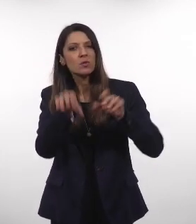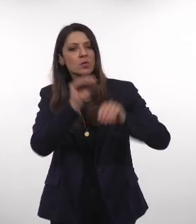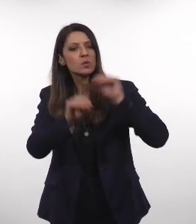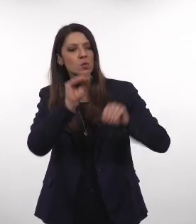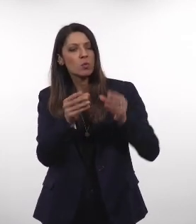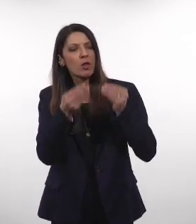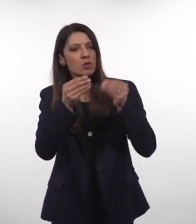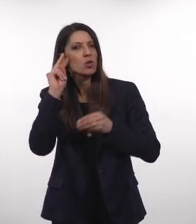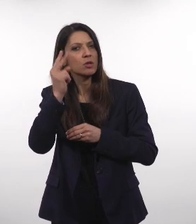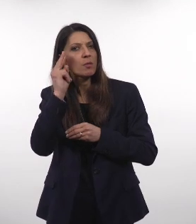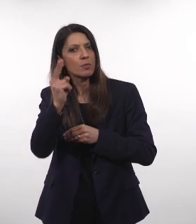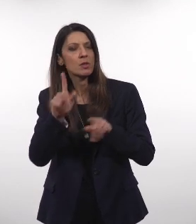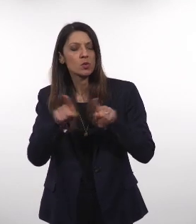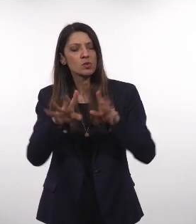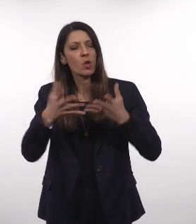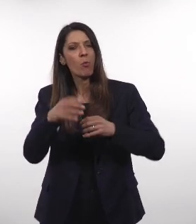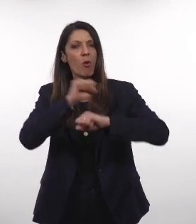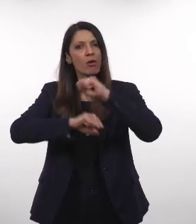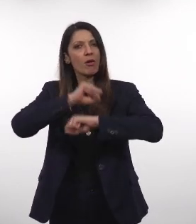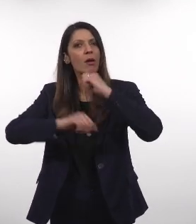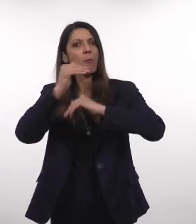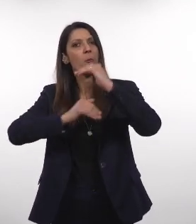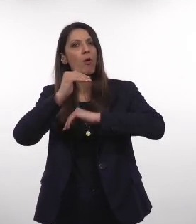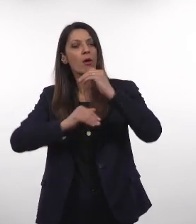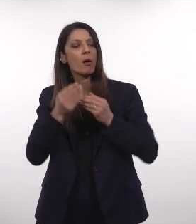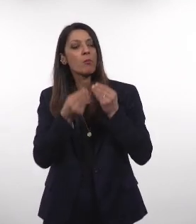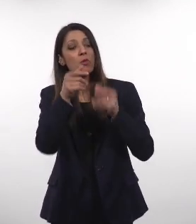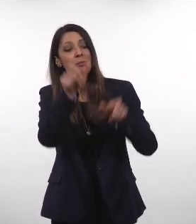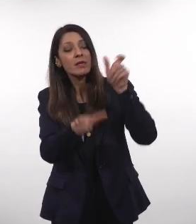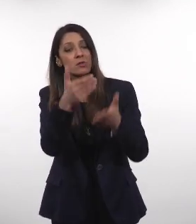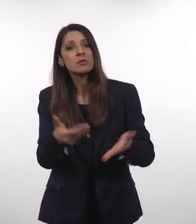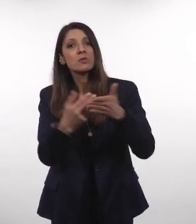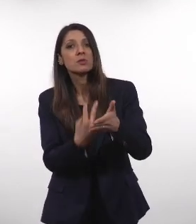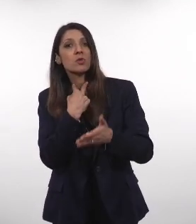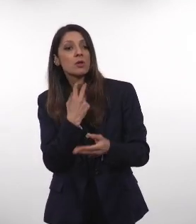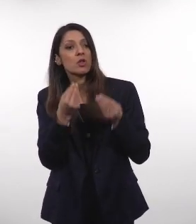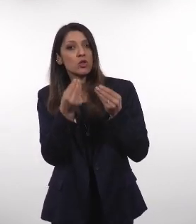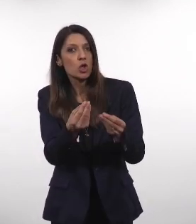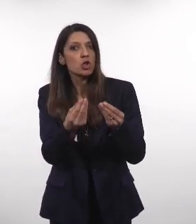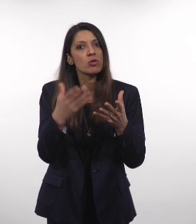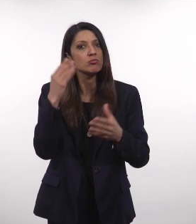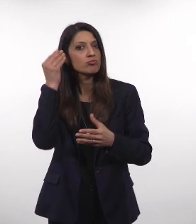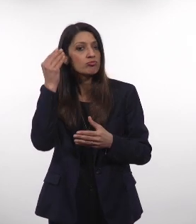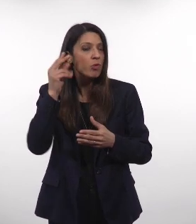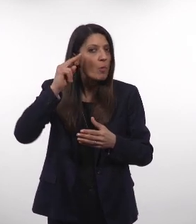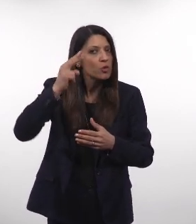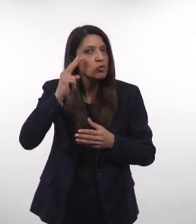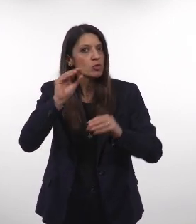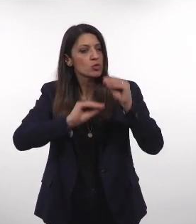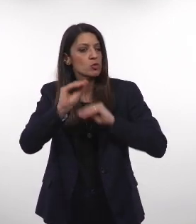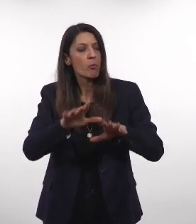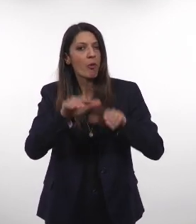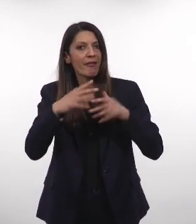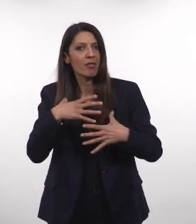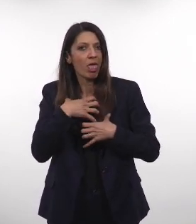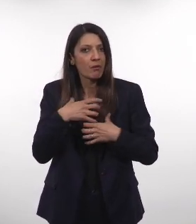programme d'habituation aux soins face à un patient en situation de handicap ou d'anxiété extrême. Merci à tous